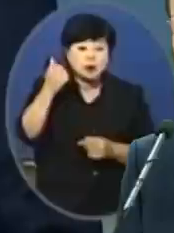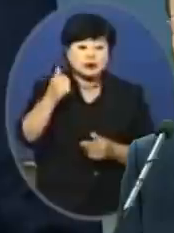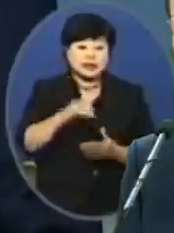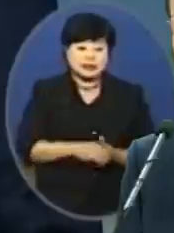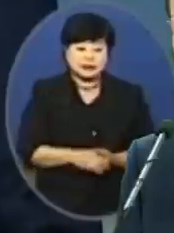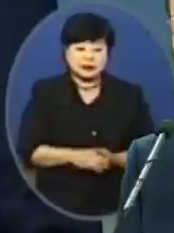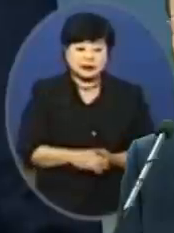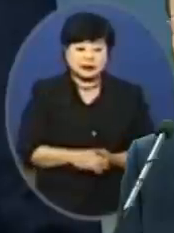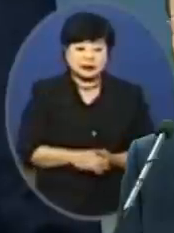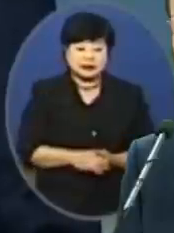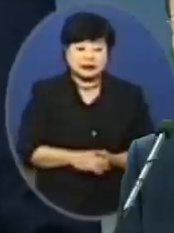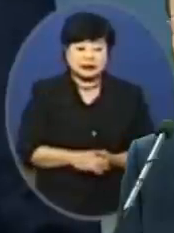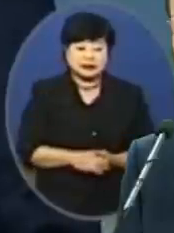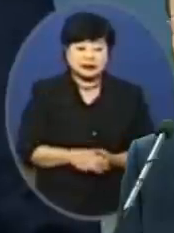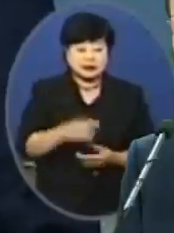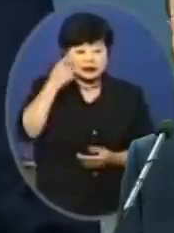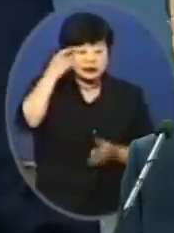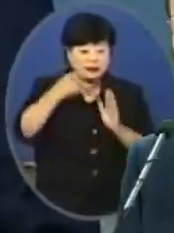부정적이 되어서